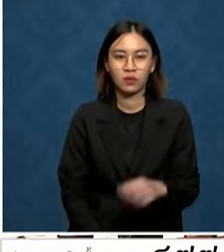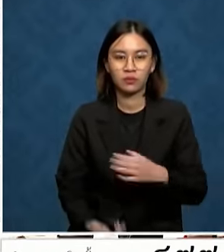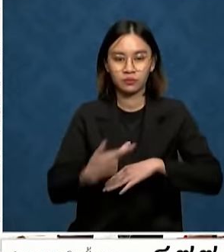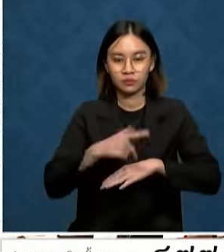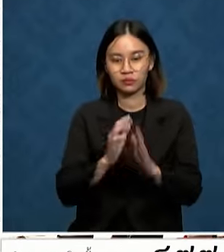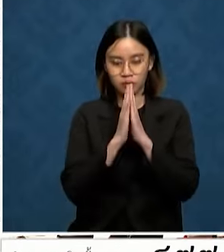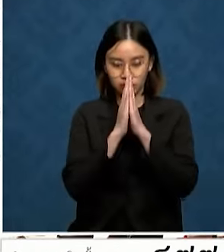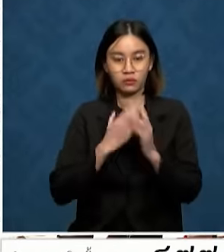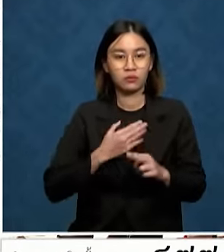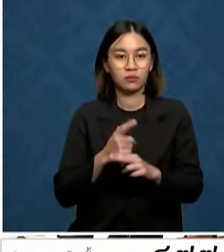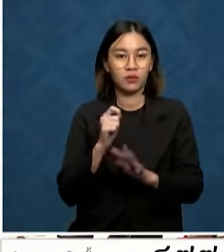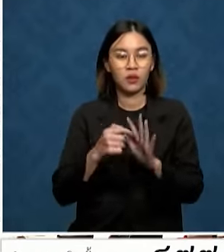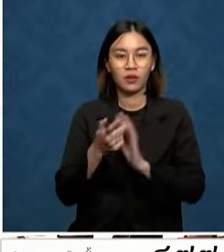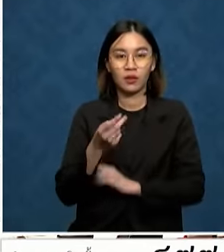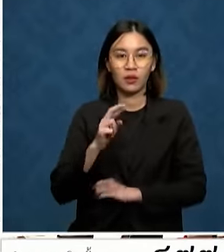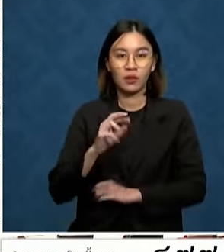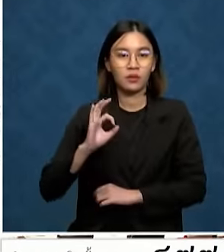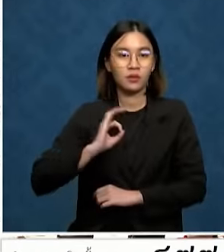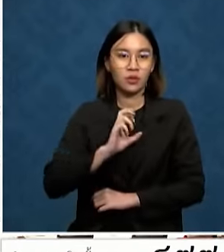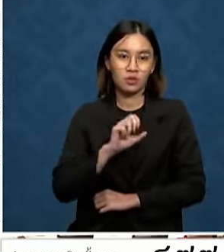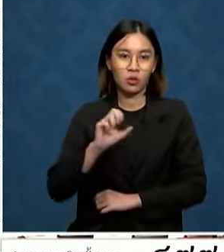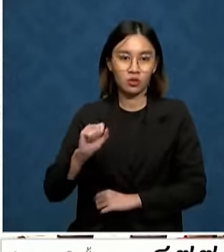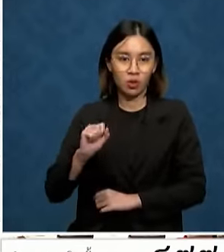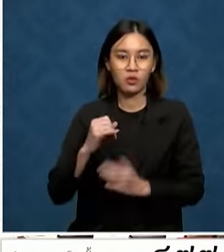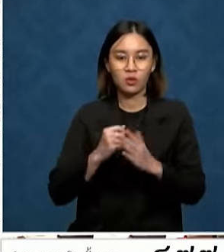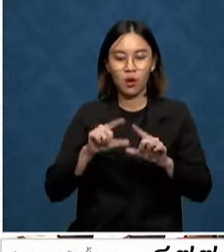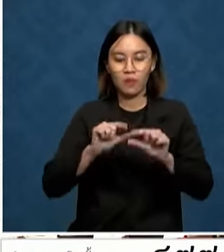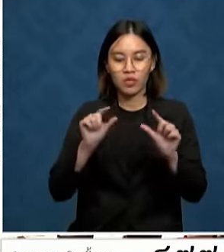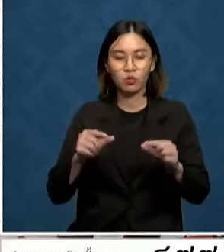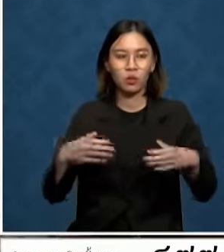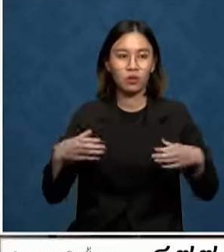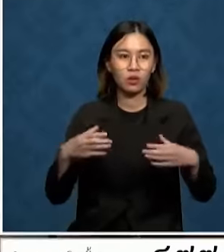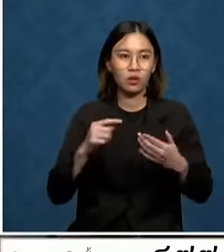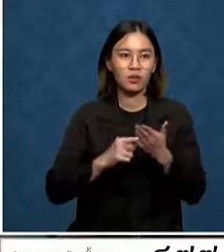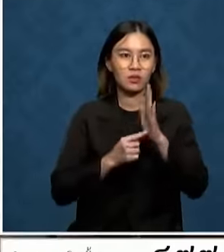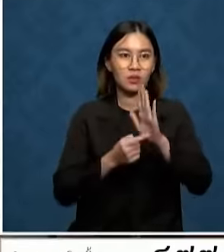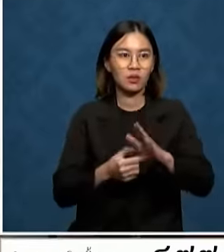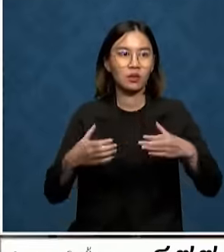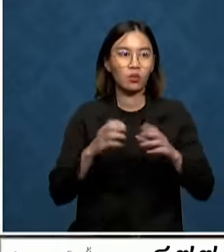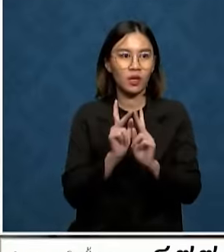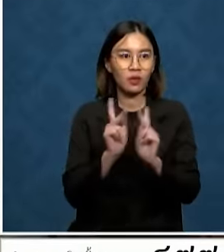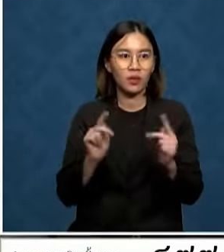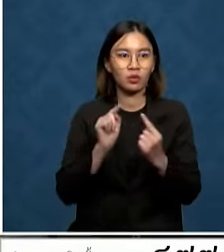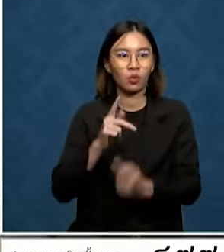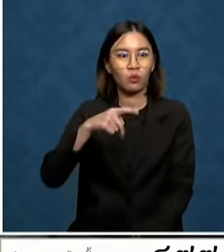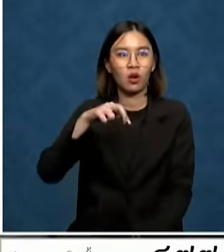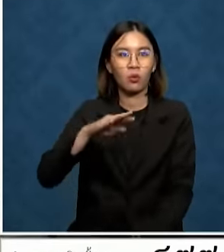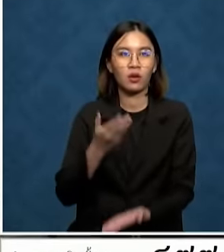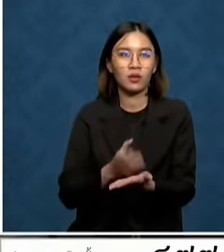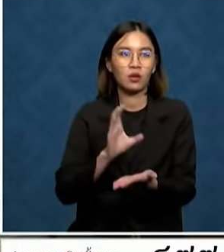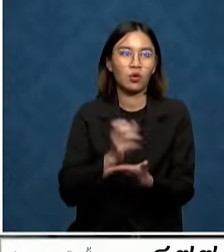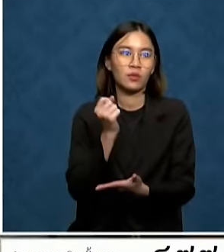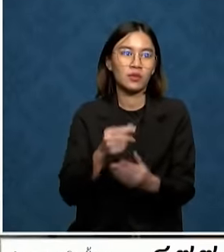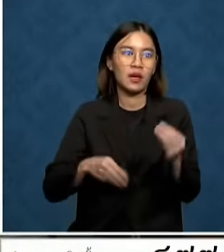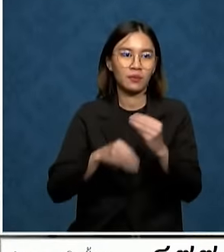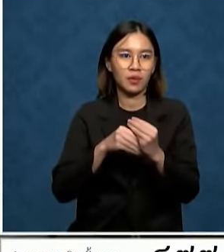เชพักภลัภาทที่เครบผมในครัทองใสดสมาชิสภาผู้แนราสดรจัหวเพชชบูลขอเสนอรายชื่อกรรธิการในรพฒรัประมาราย